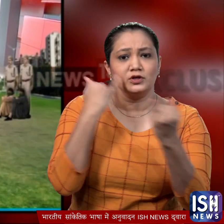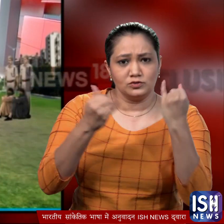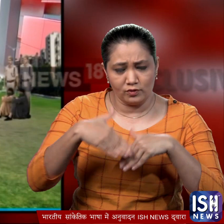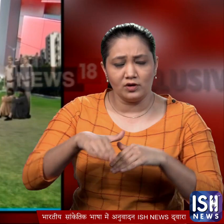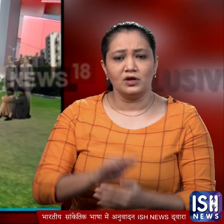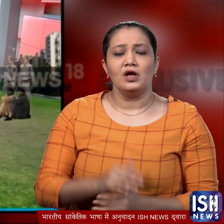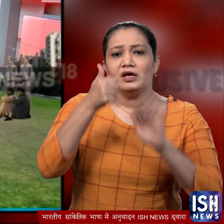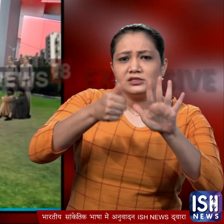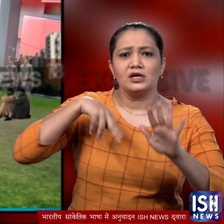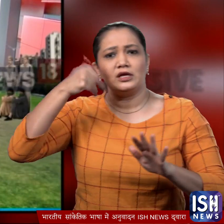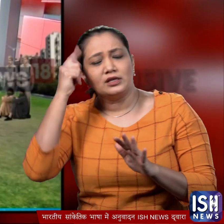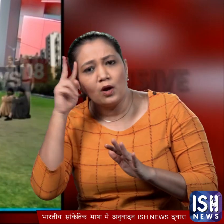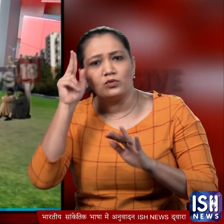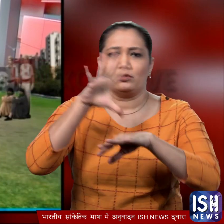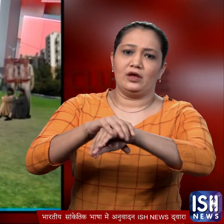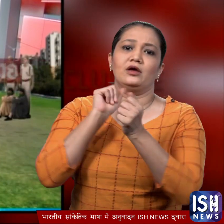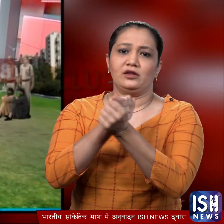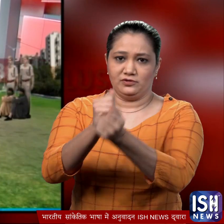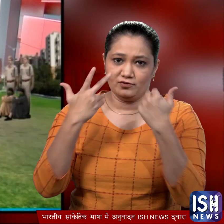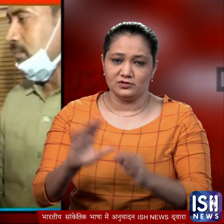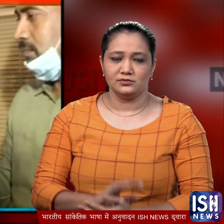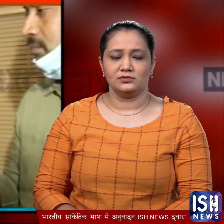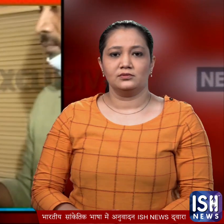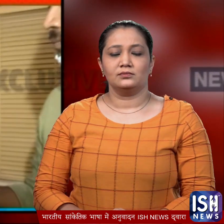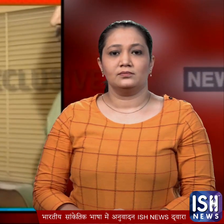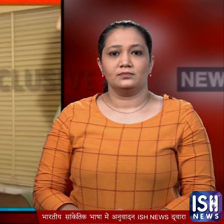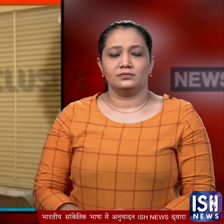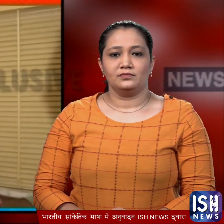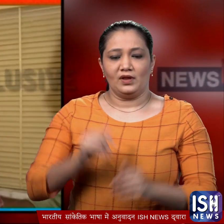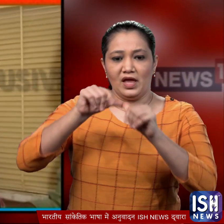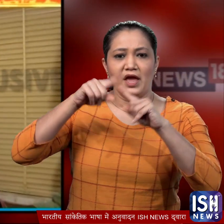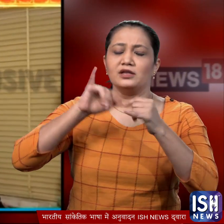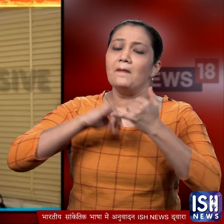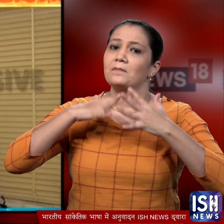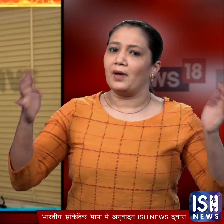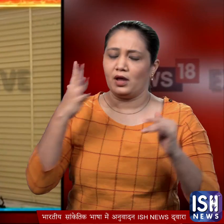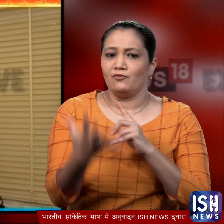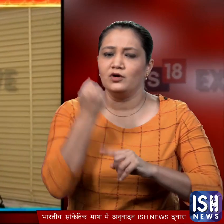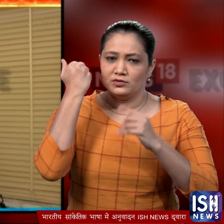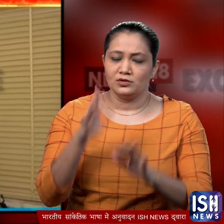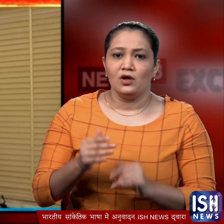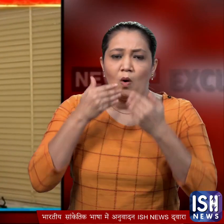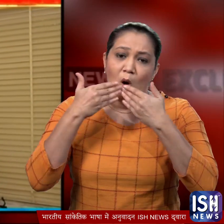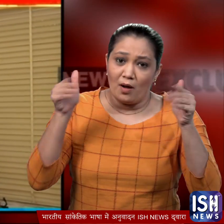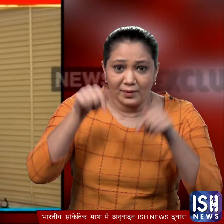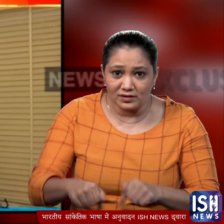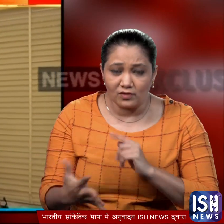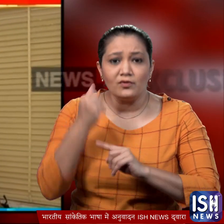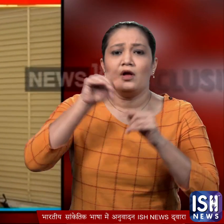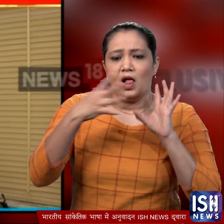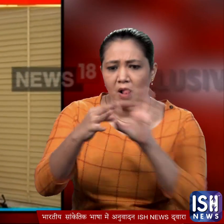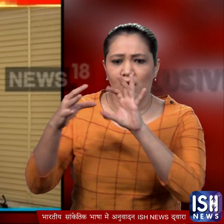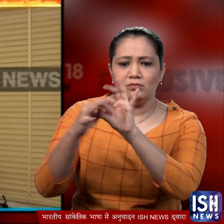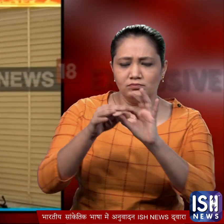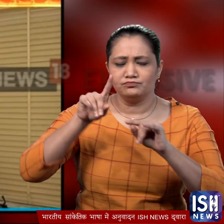में अभी तक 6 संदिग्ध गिरफ्तार किए जा चुके हैं। एटीएस ने बड़ा काम किया है और उस खुलासे से बहुत और लिंक मिल रहे